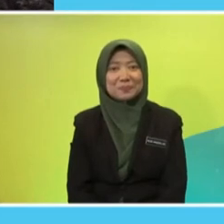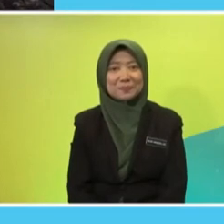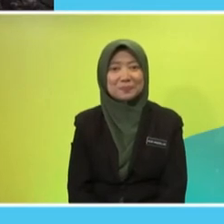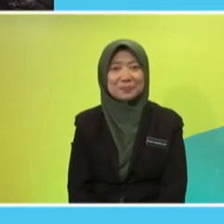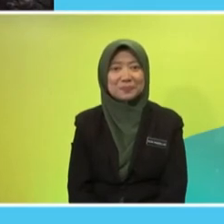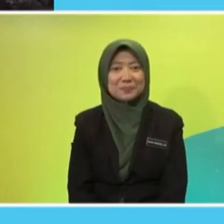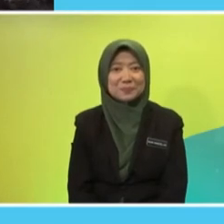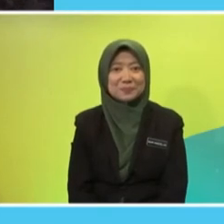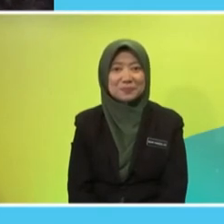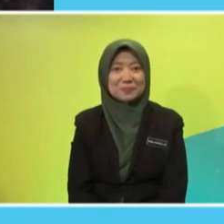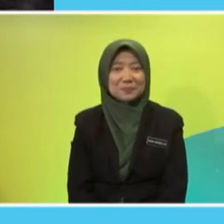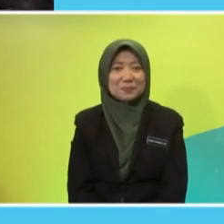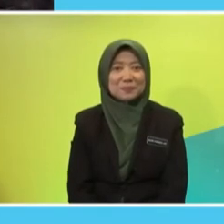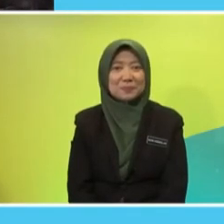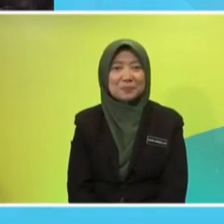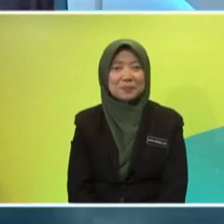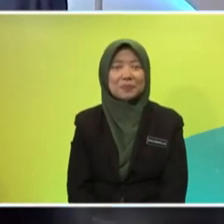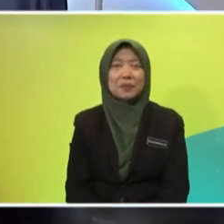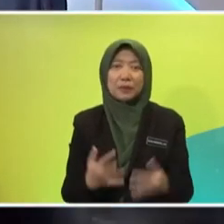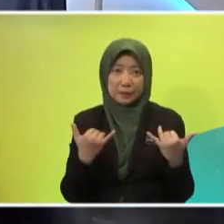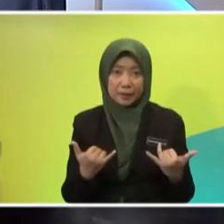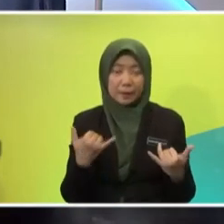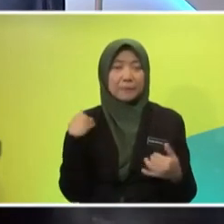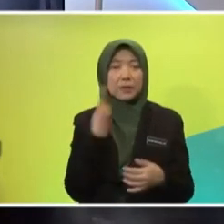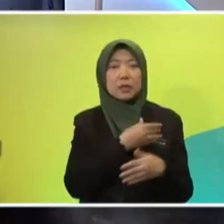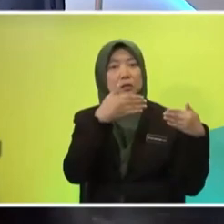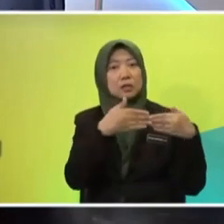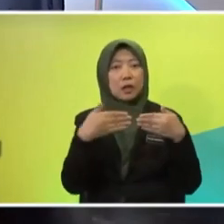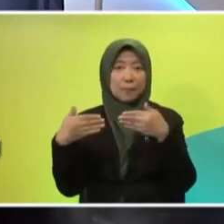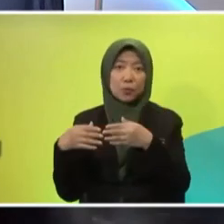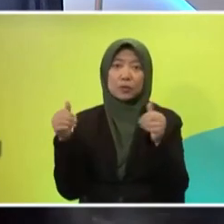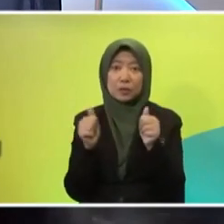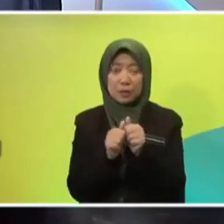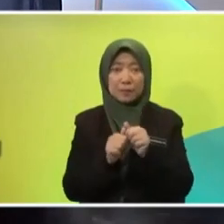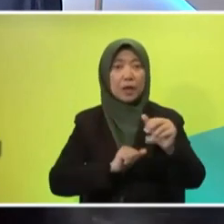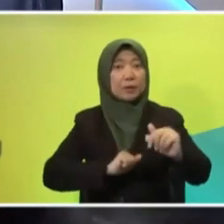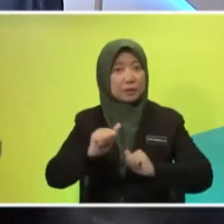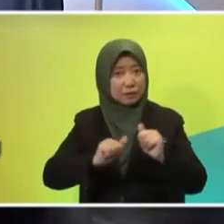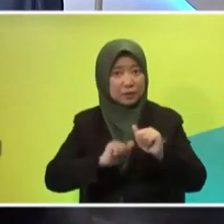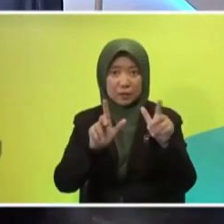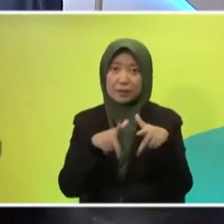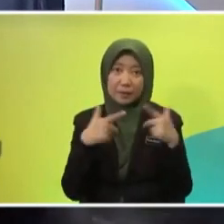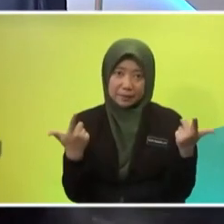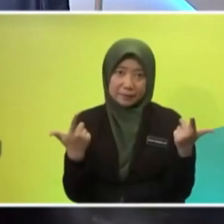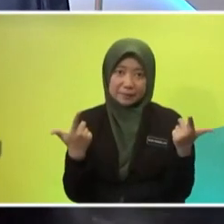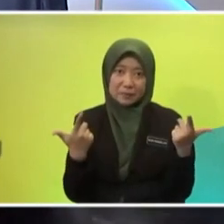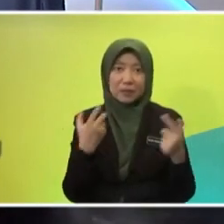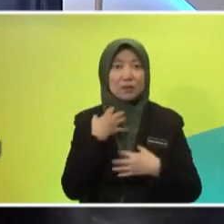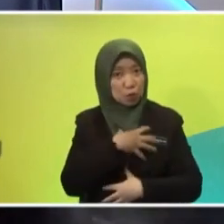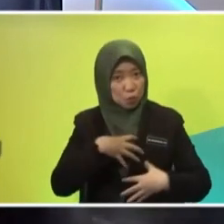kita ke aktiviti yang seterusnya. Boleh, Cikgu. Okey, Cikgu rasa mesti adik-adik lebih teruja